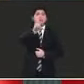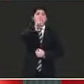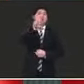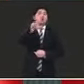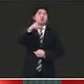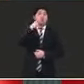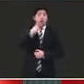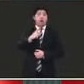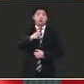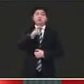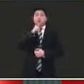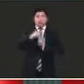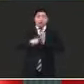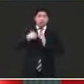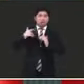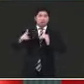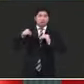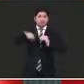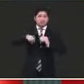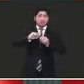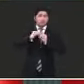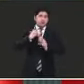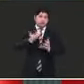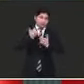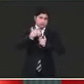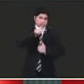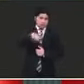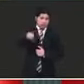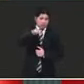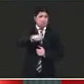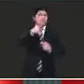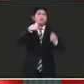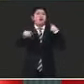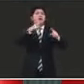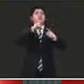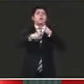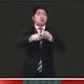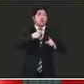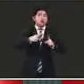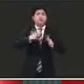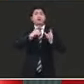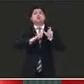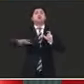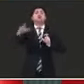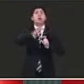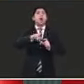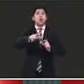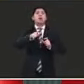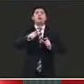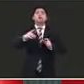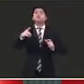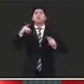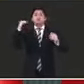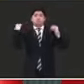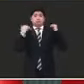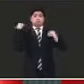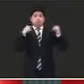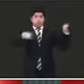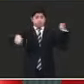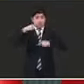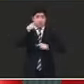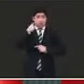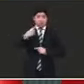iken son günlerde yaşadığımız sıkıntıların farklı siyasi ve sosyal sahiplerin tetiklemesi ile